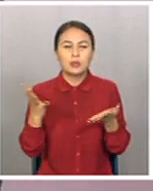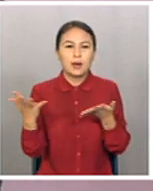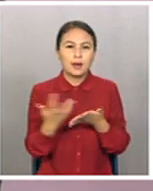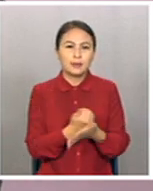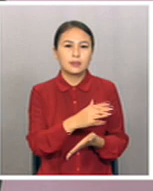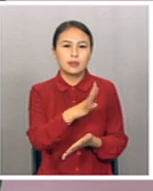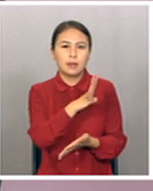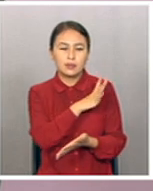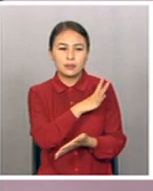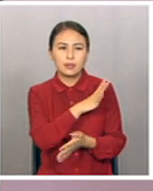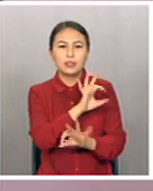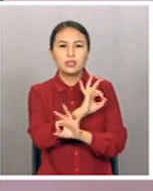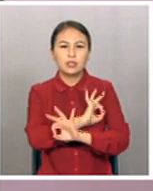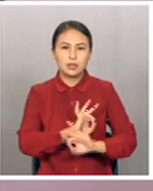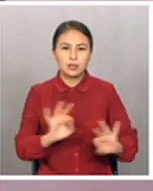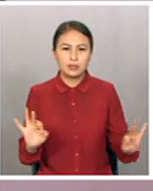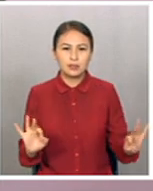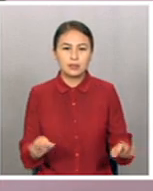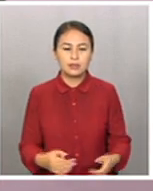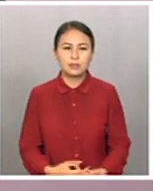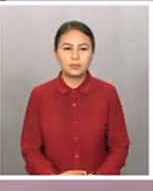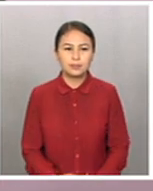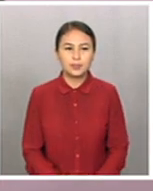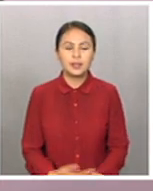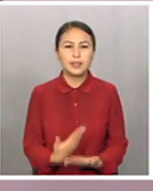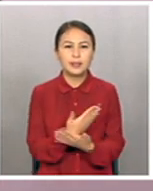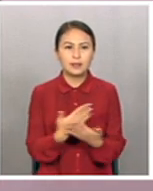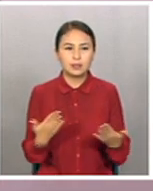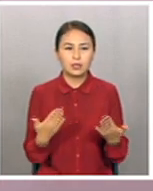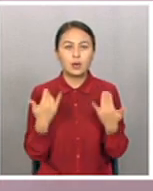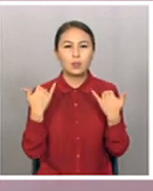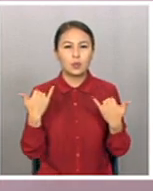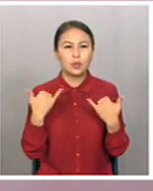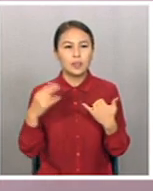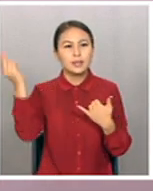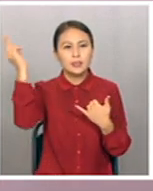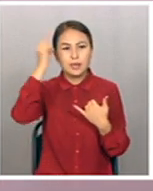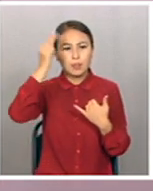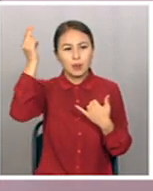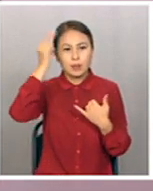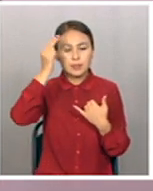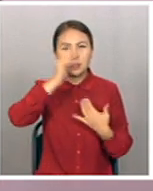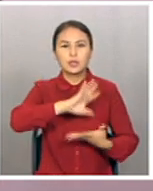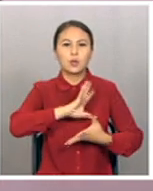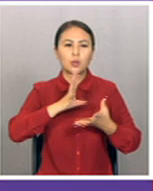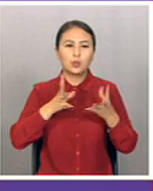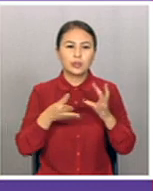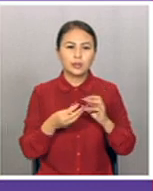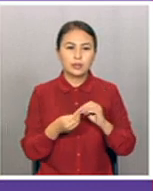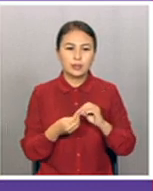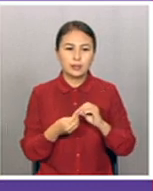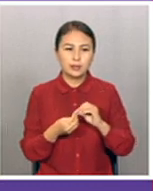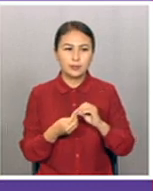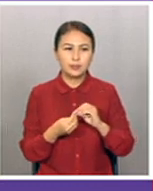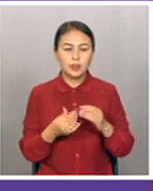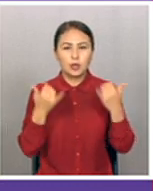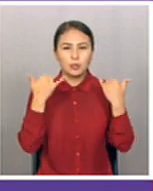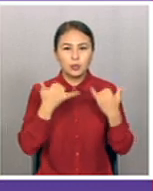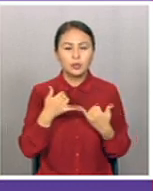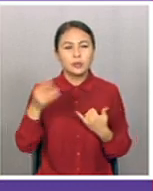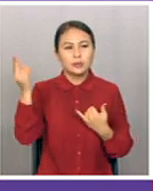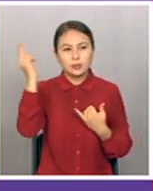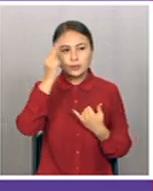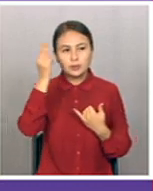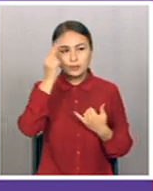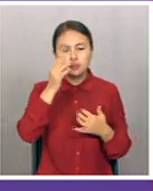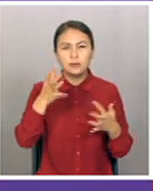алдыңдар. Жарайсыңдар. Енді бүгінгі сабағымызды қорытындылайық. Бүгінгі